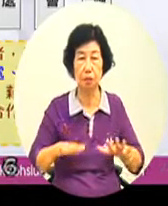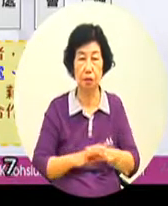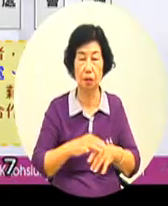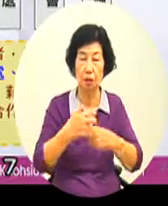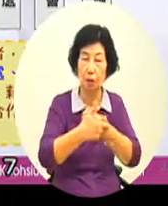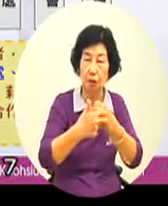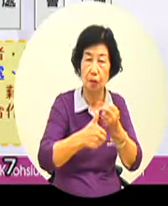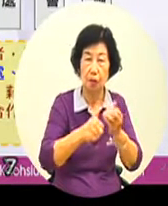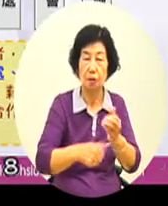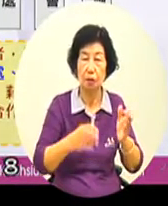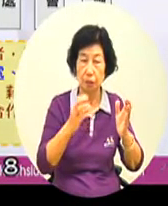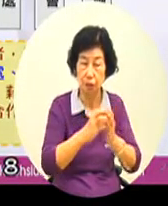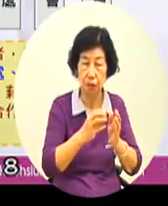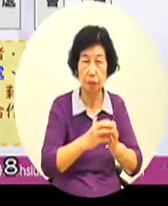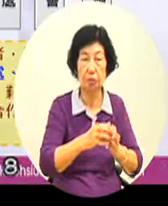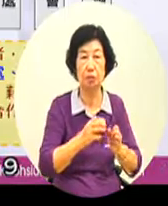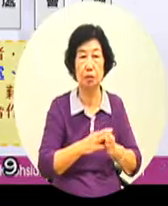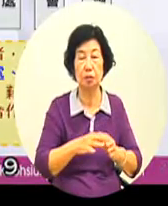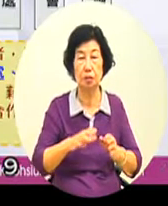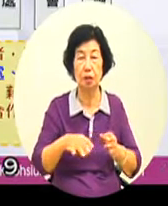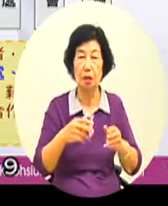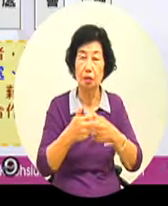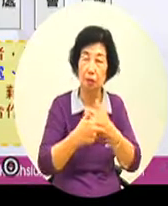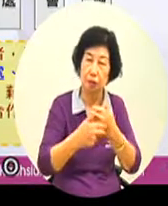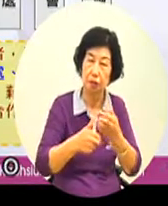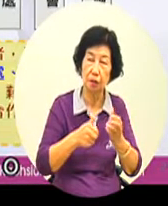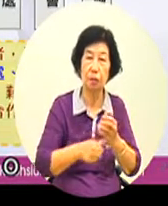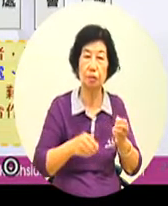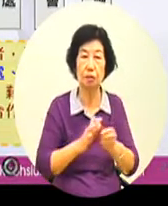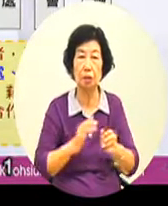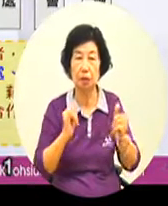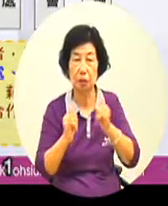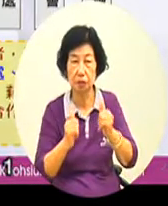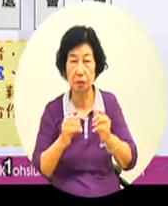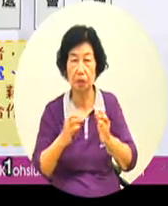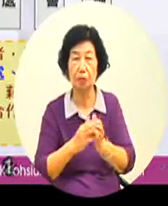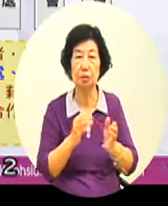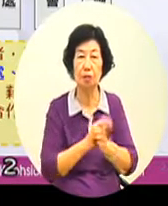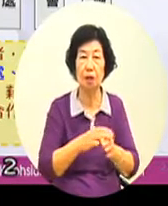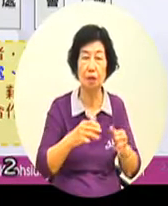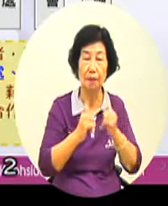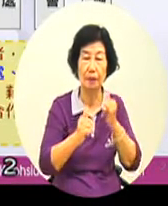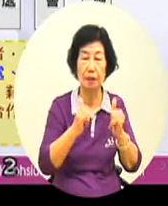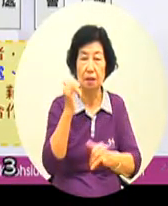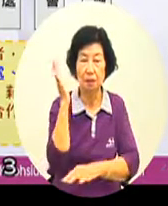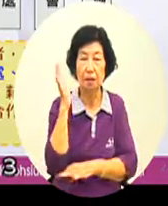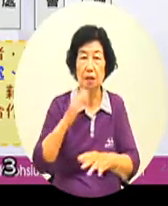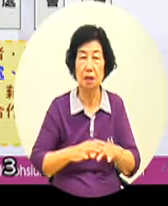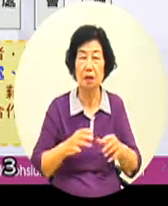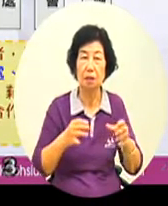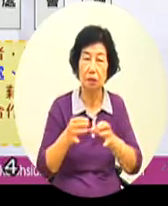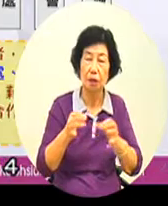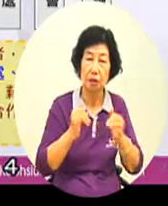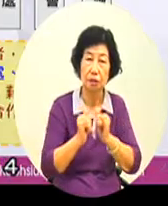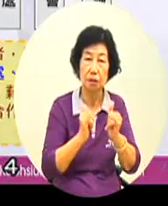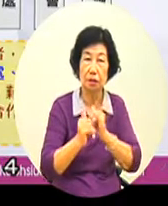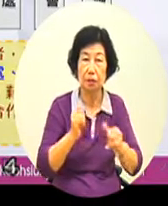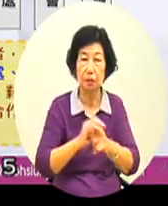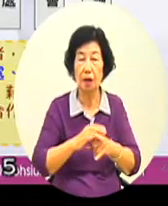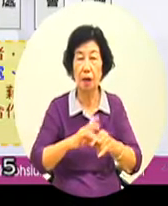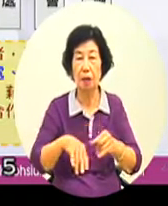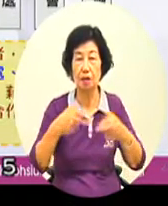责，要包括卫生局、社会局、劳工局、民政局、财政局、交通局、主计处、人事处、研考跟原